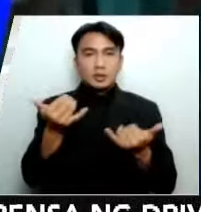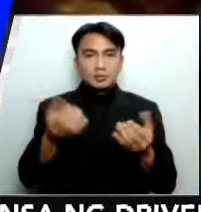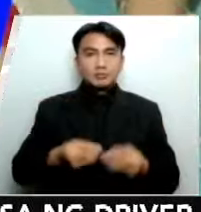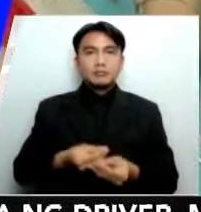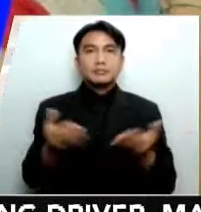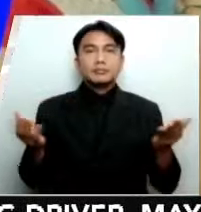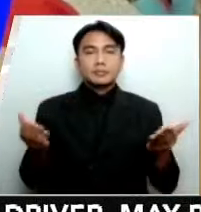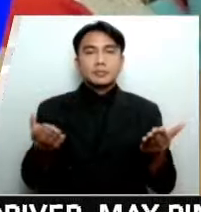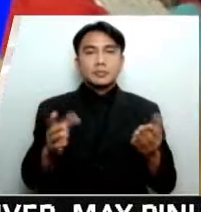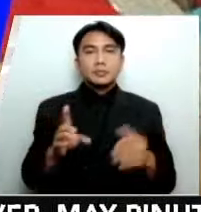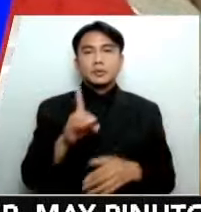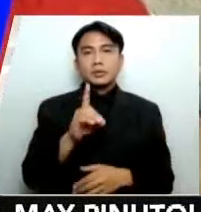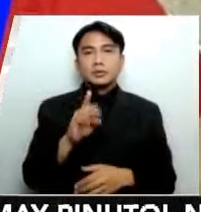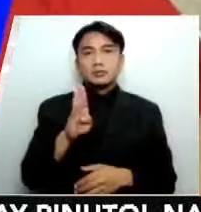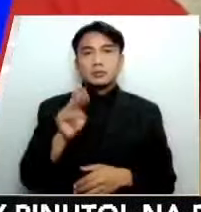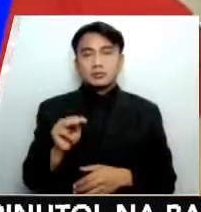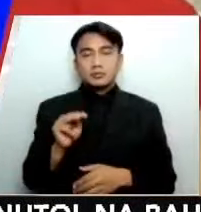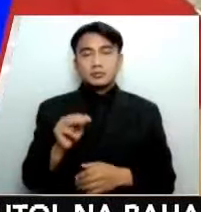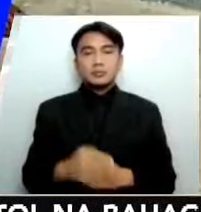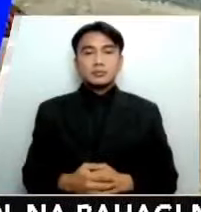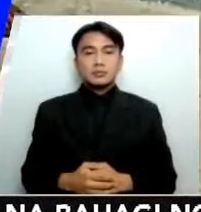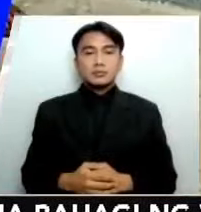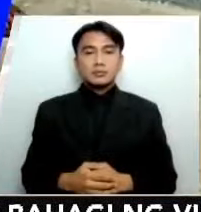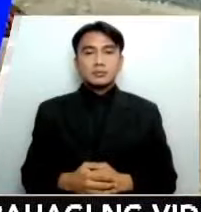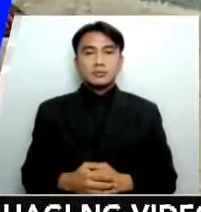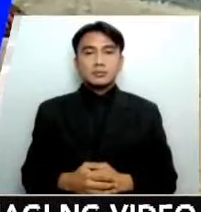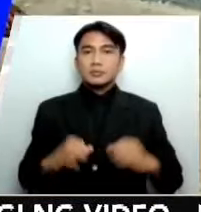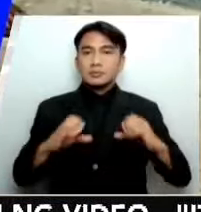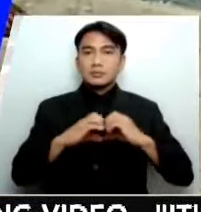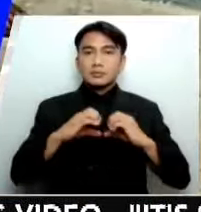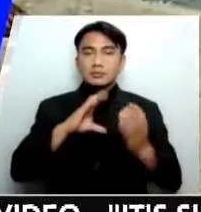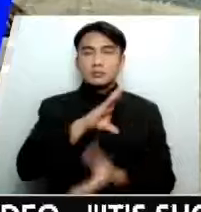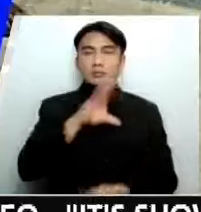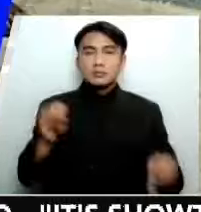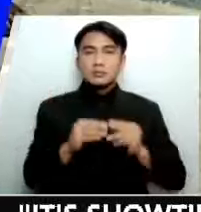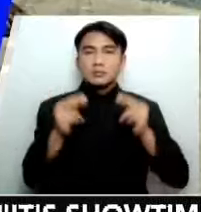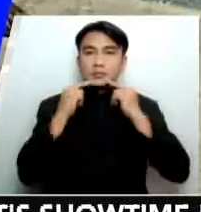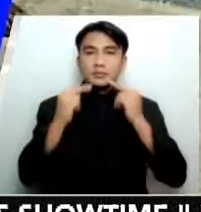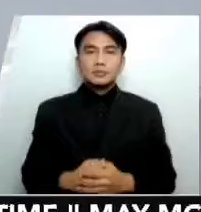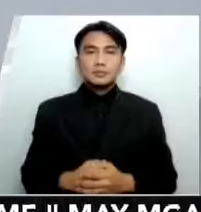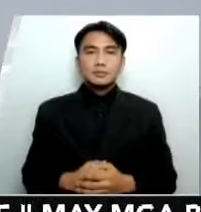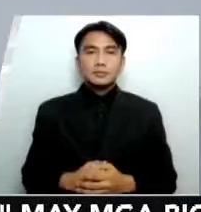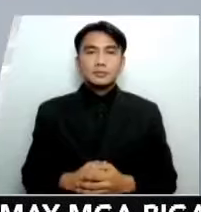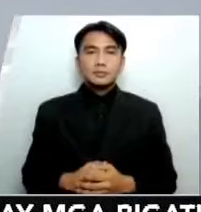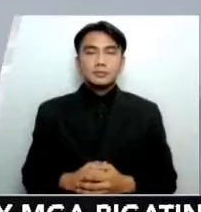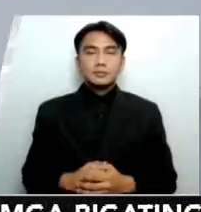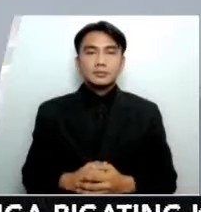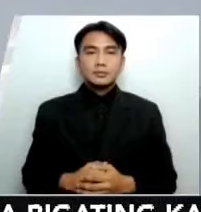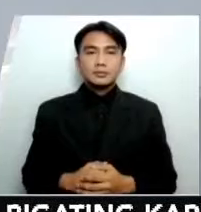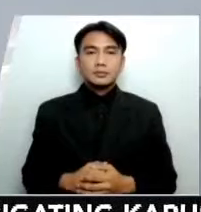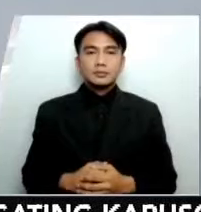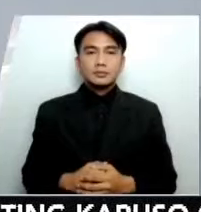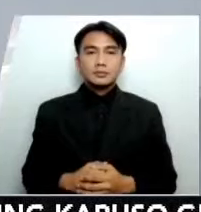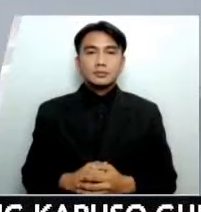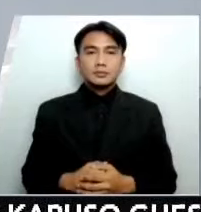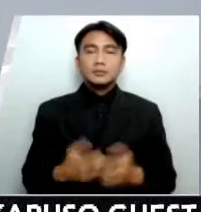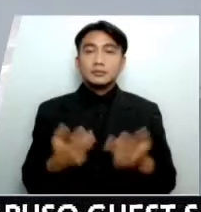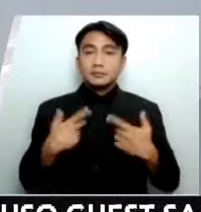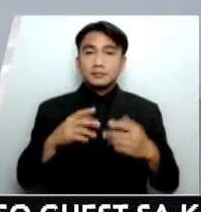Management. Bernadette Reyes, nagbabalita para sa GMA Integrated News. Kaugnay ng naospital na